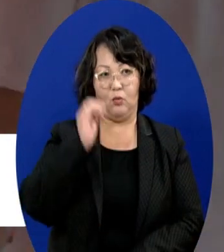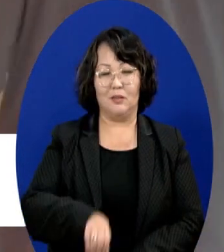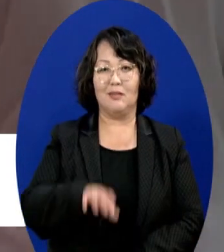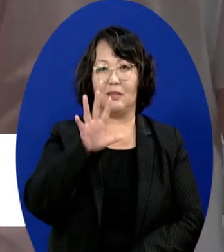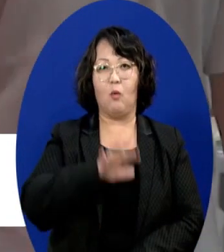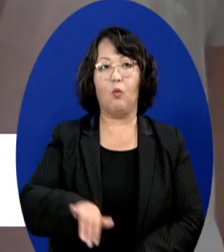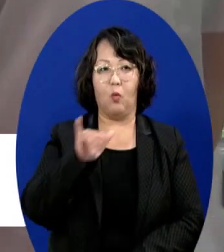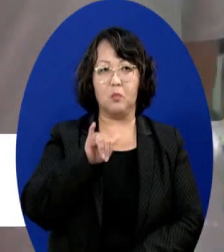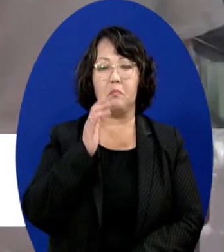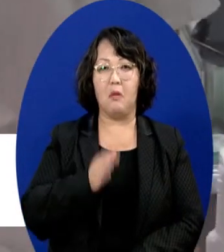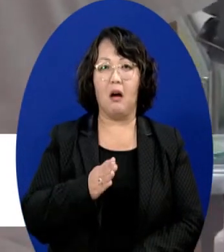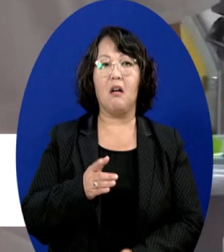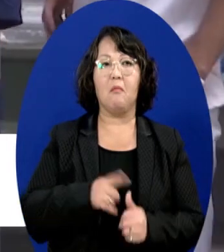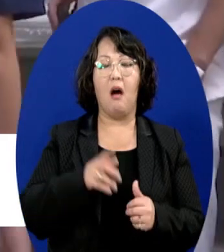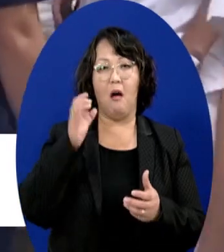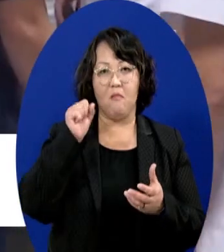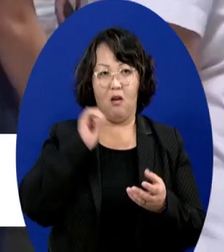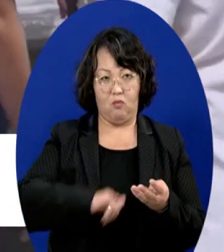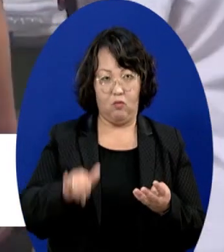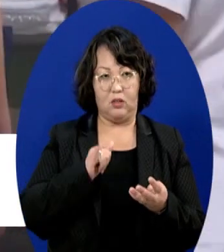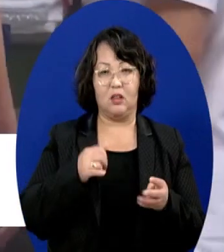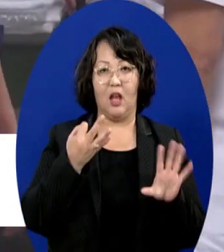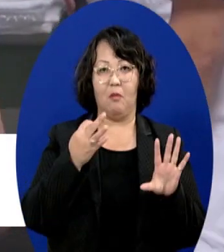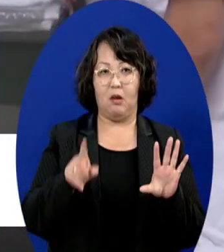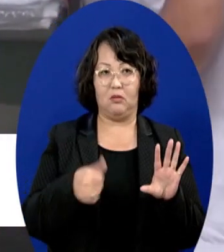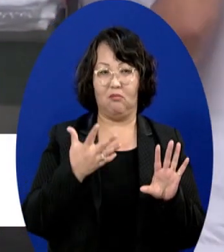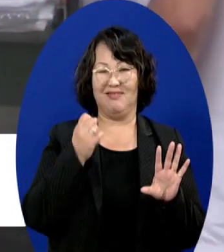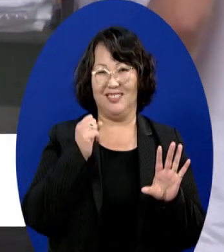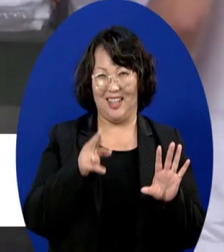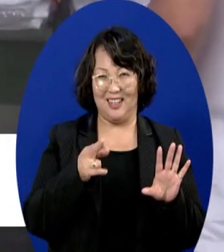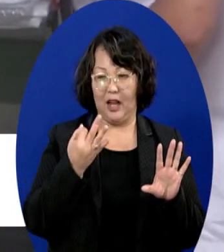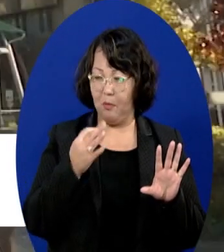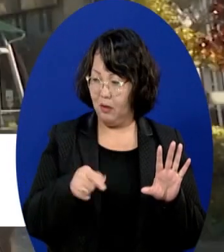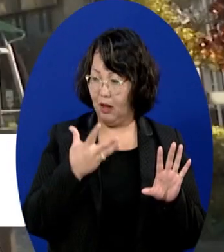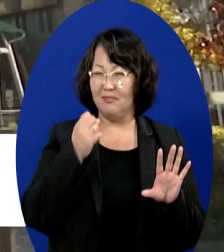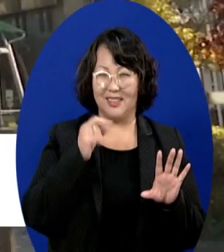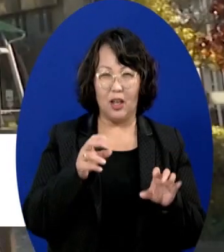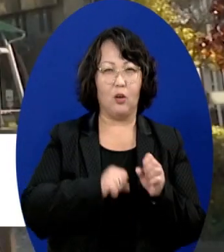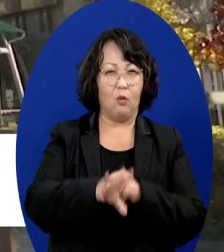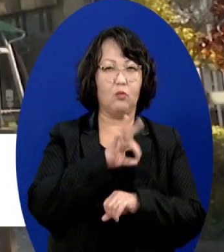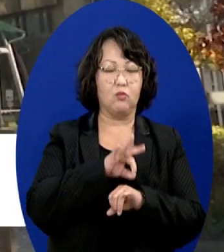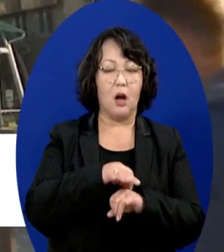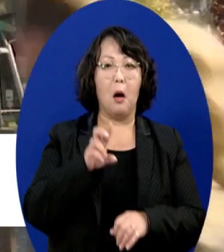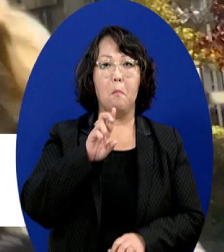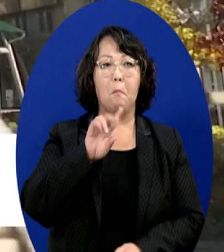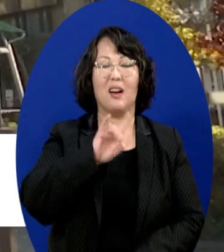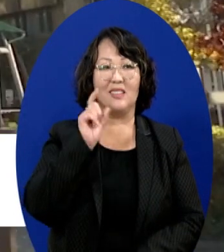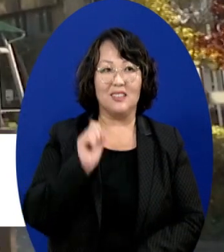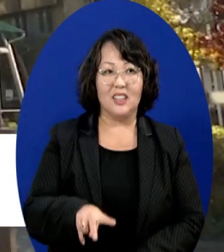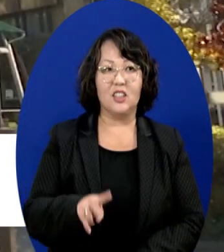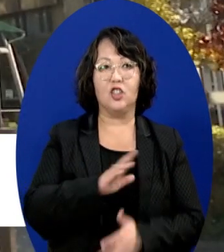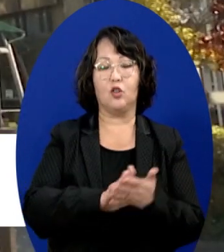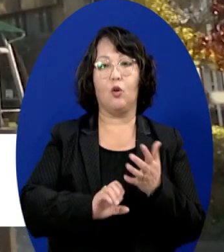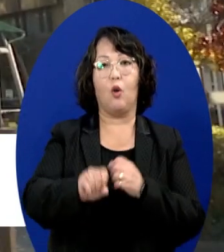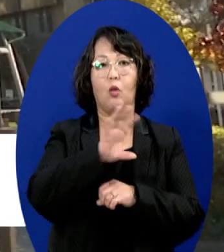улс байгаамаа. Тодорхойлбол Америк хэрэгцээ улсад 8.5 сая халдварын тохиолдол бүртгэгдээд байгаа бол Бразилд шинэ